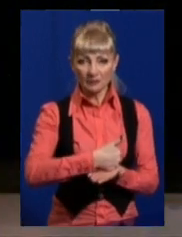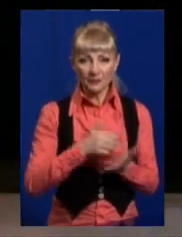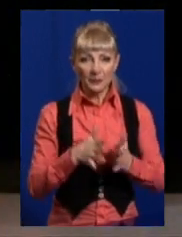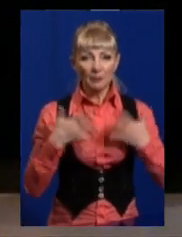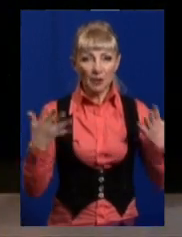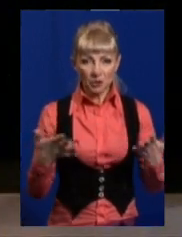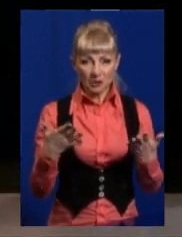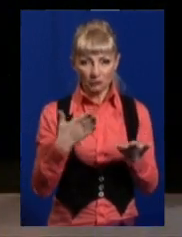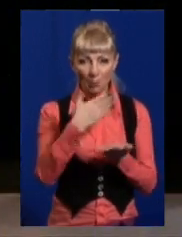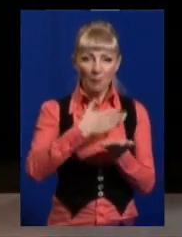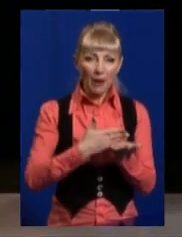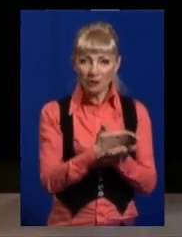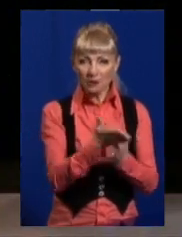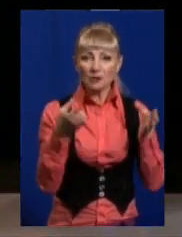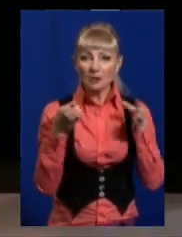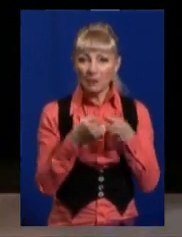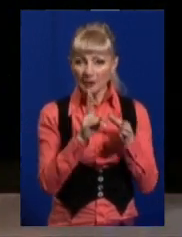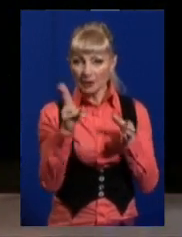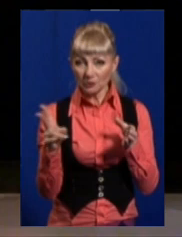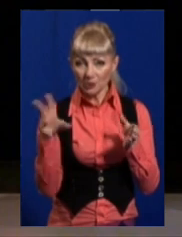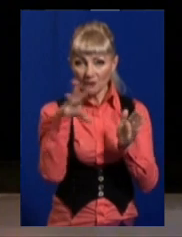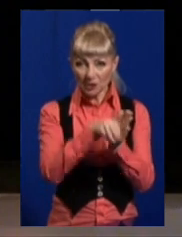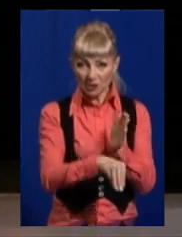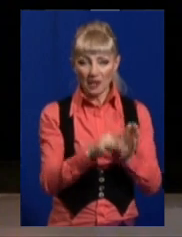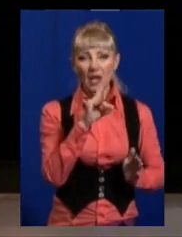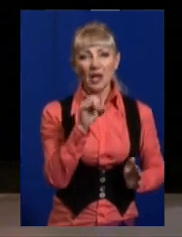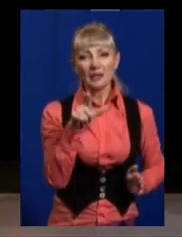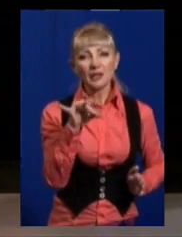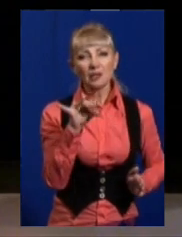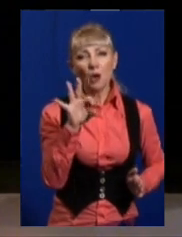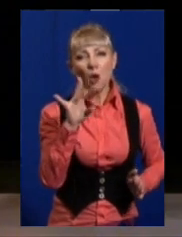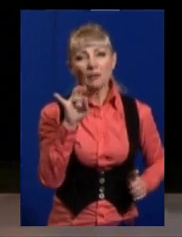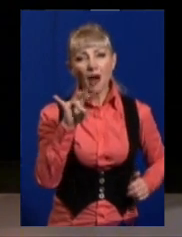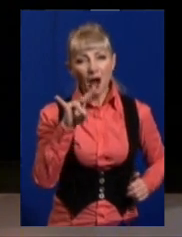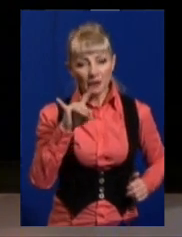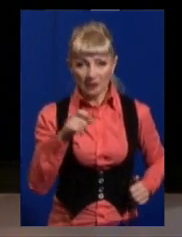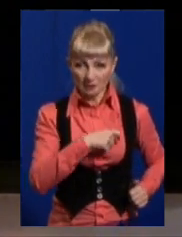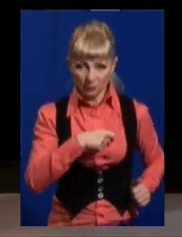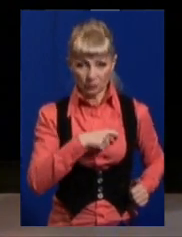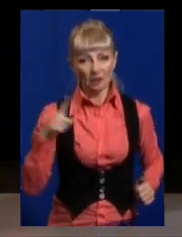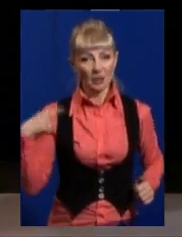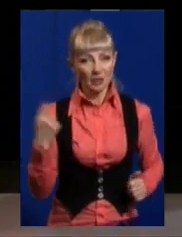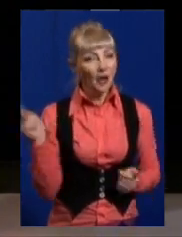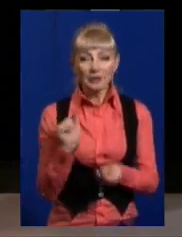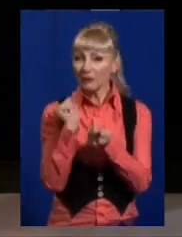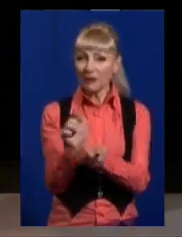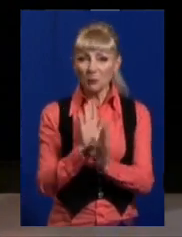більшості партій, які увійшли, регіональні депутати, депутати обласної ради, вони не проти